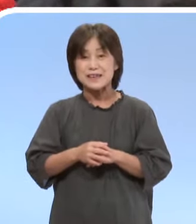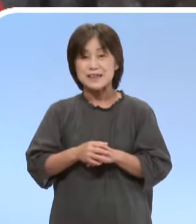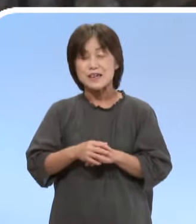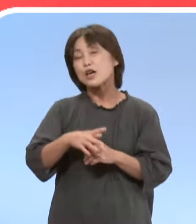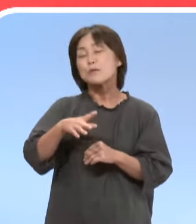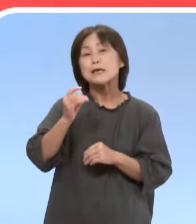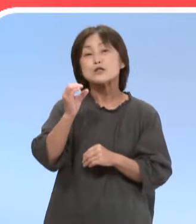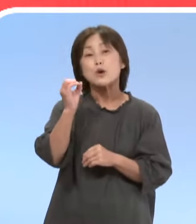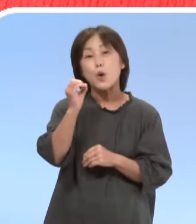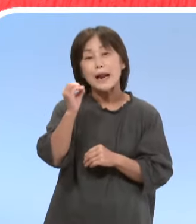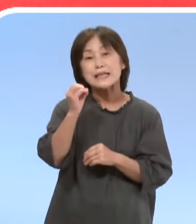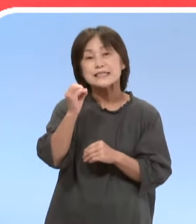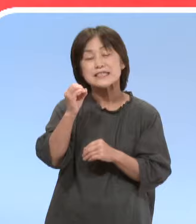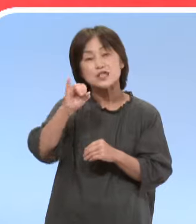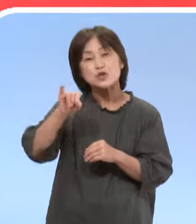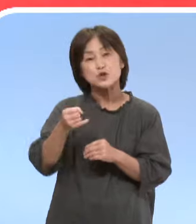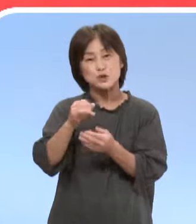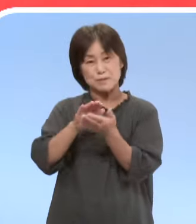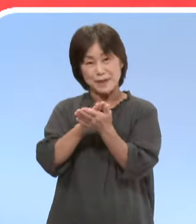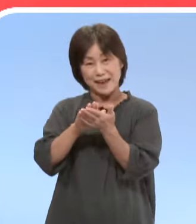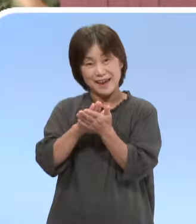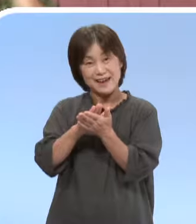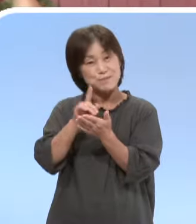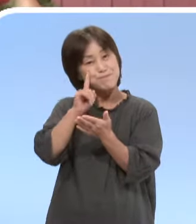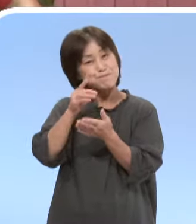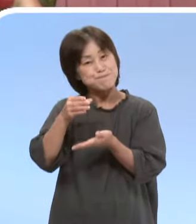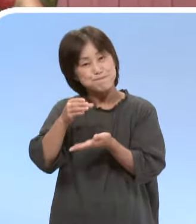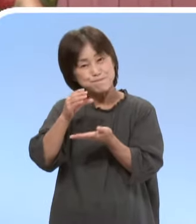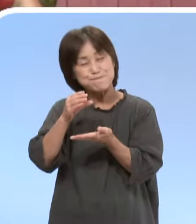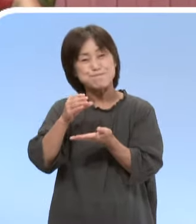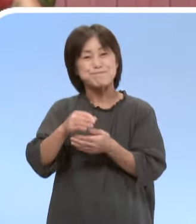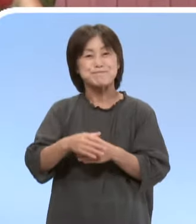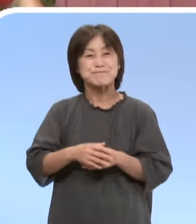まずはオレンジジュースが入ったものから。